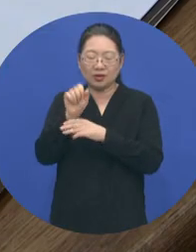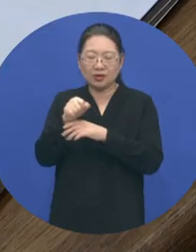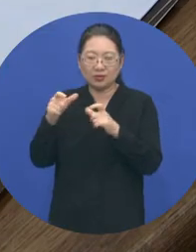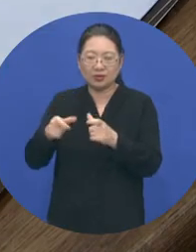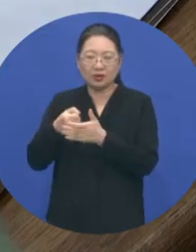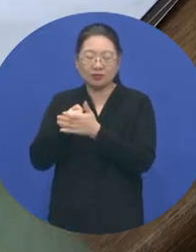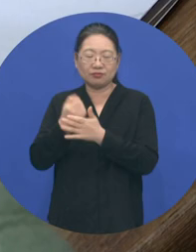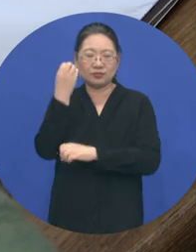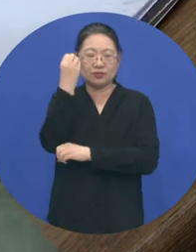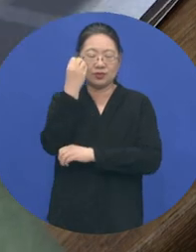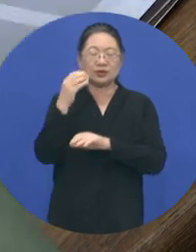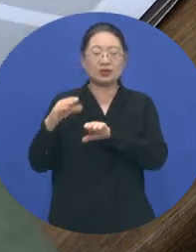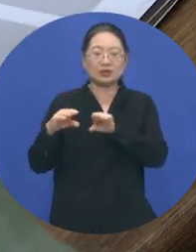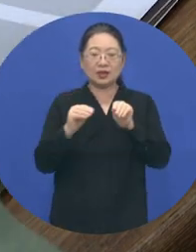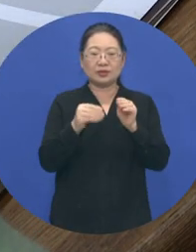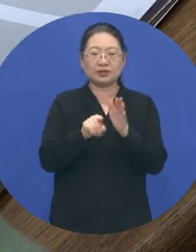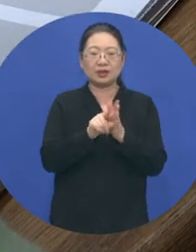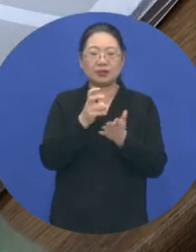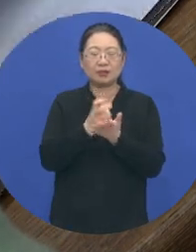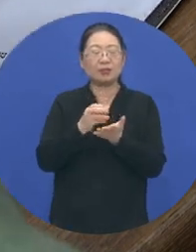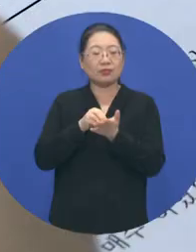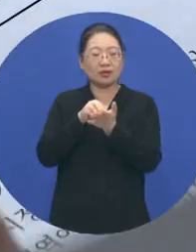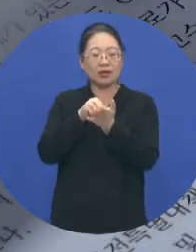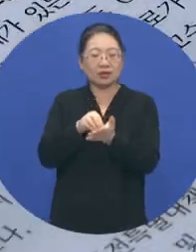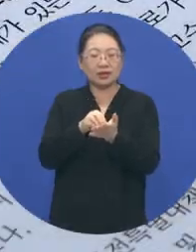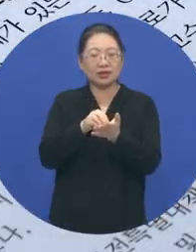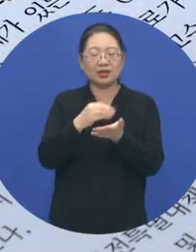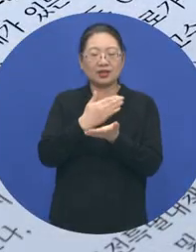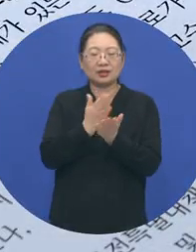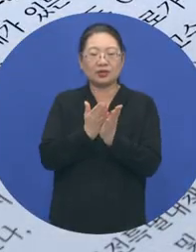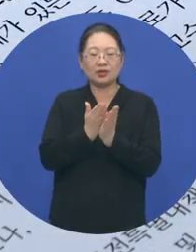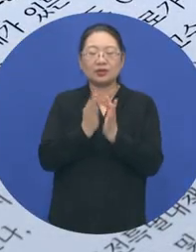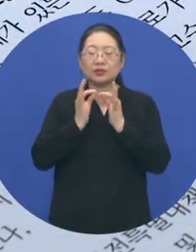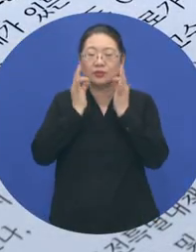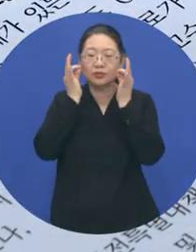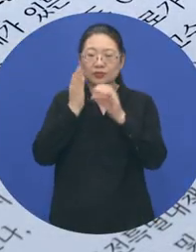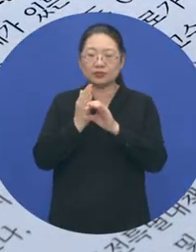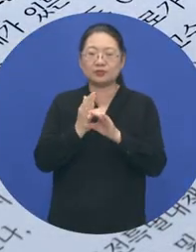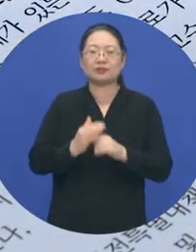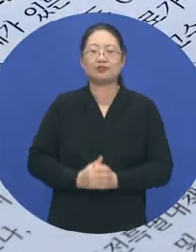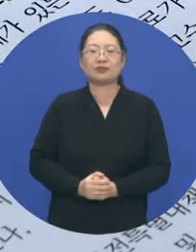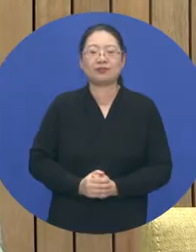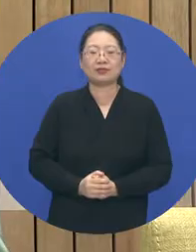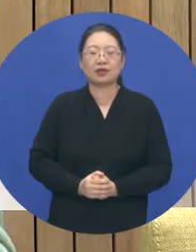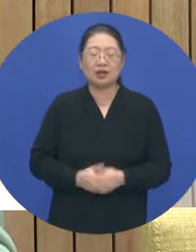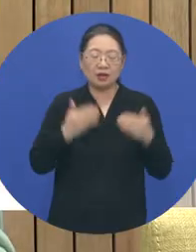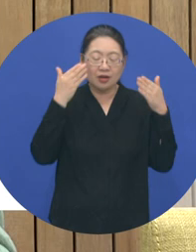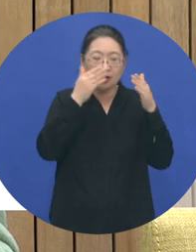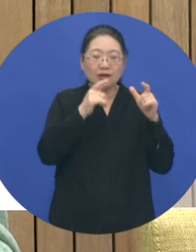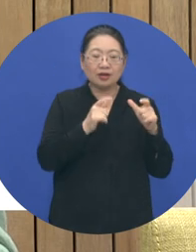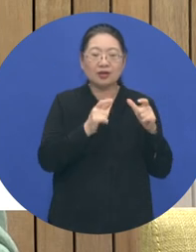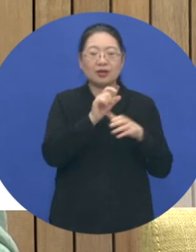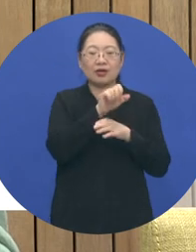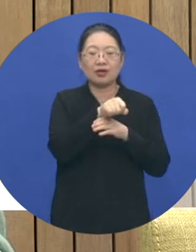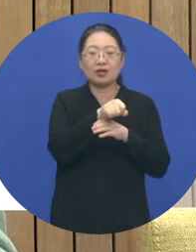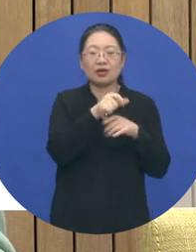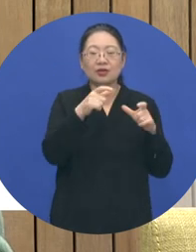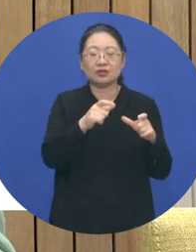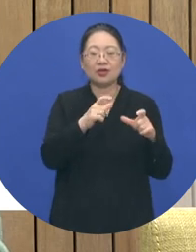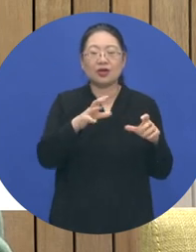지정하고 근본적으로 차단하기 위한 입법을 건하는 등에 각적인 노력을 기울이고 있습니다 집중지역